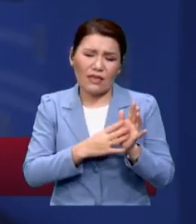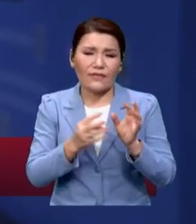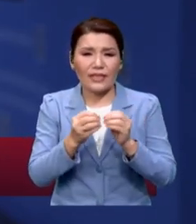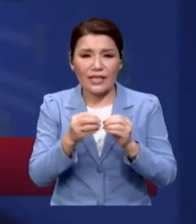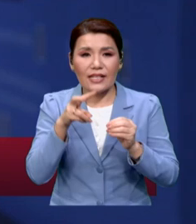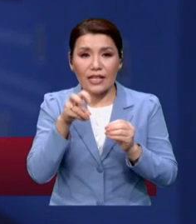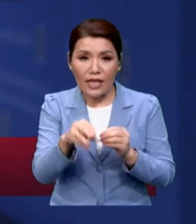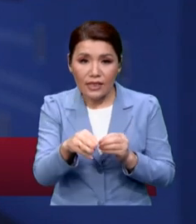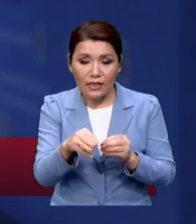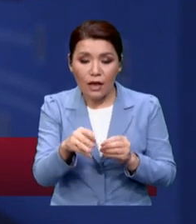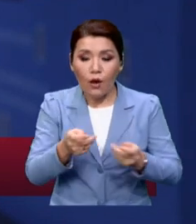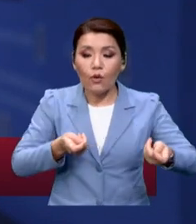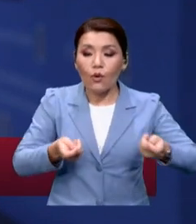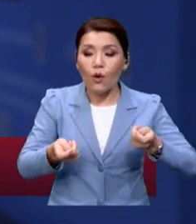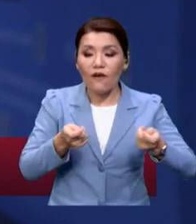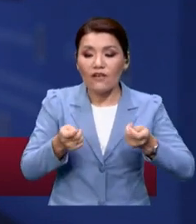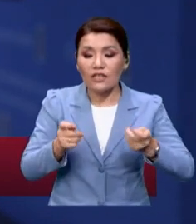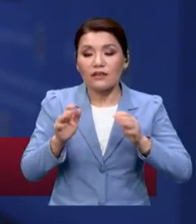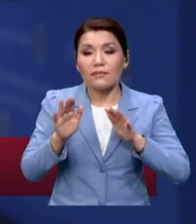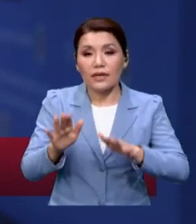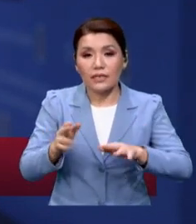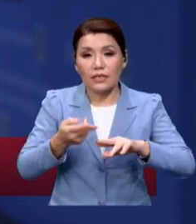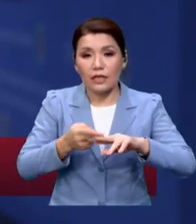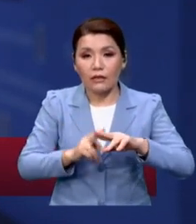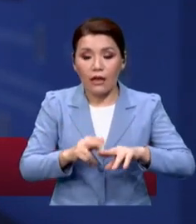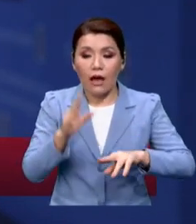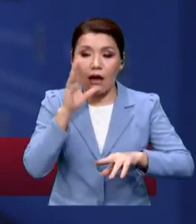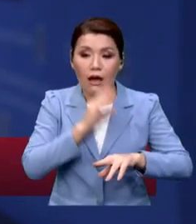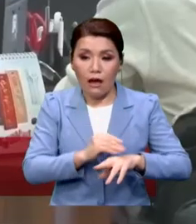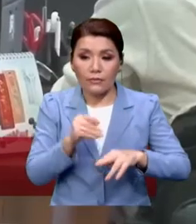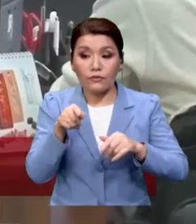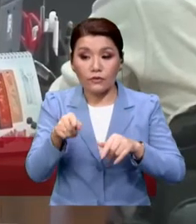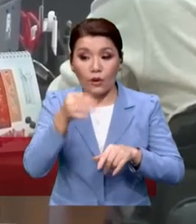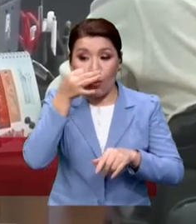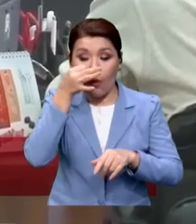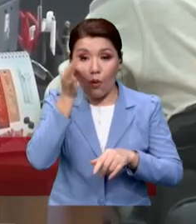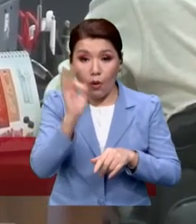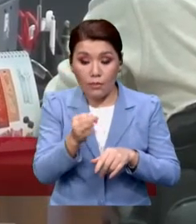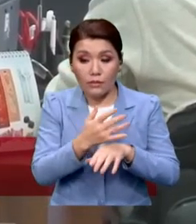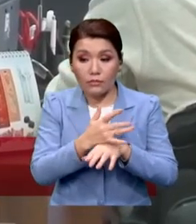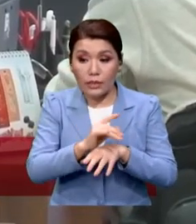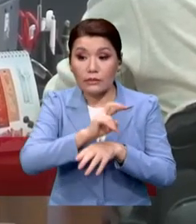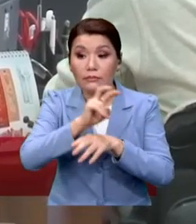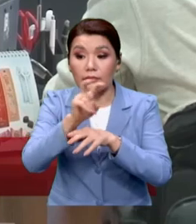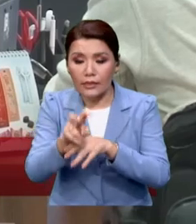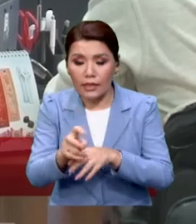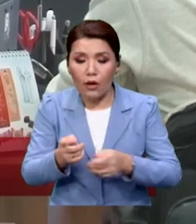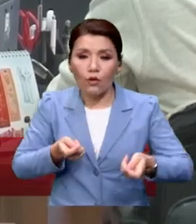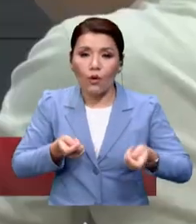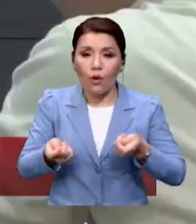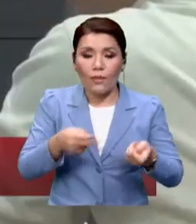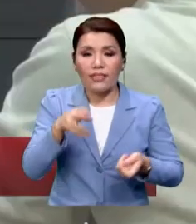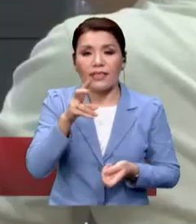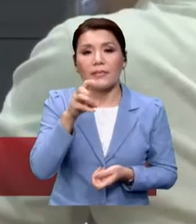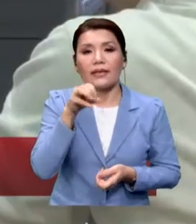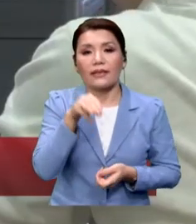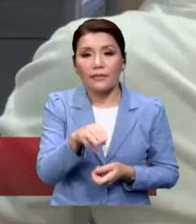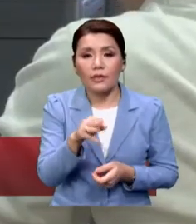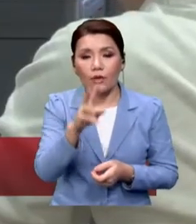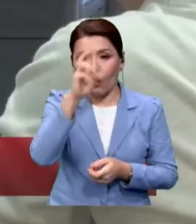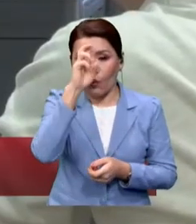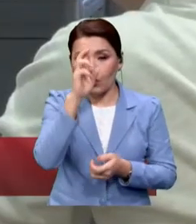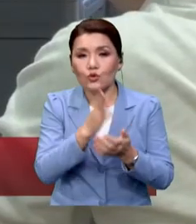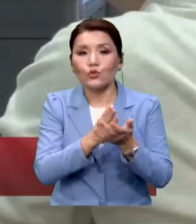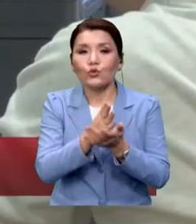лет и достигла руководящей позиции, допустим, могла бы с этим опытом прийти на позицию руководителя департамента на